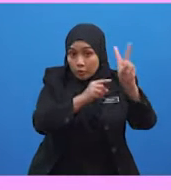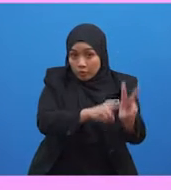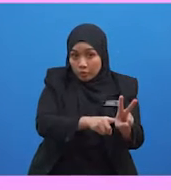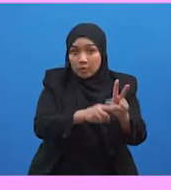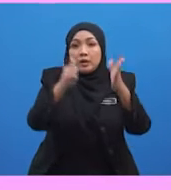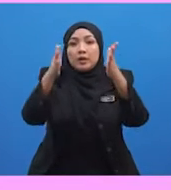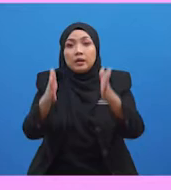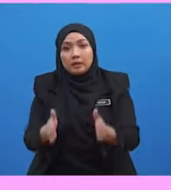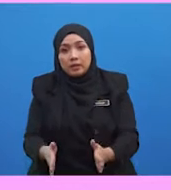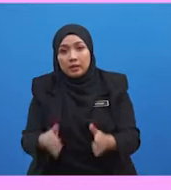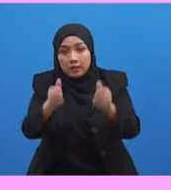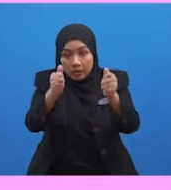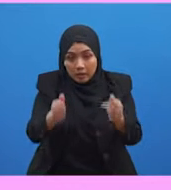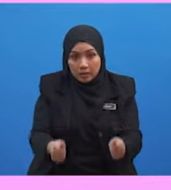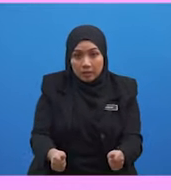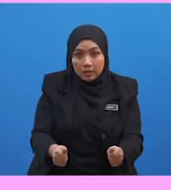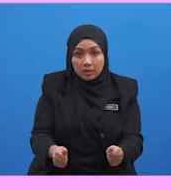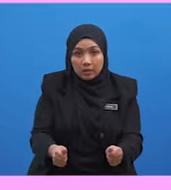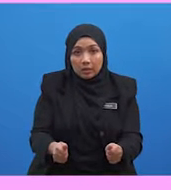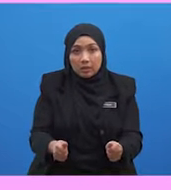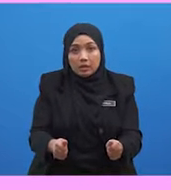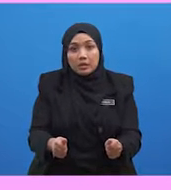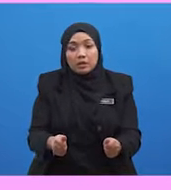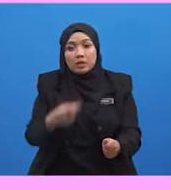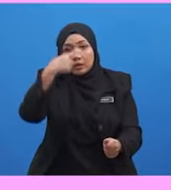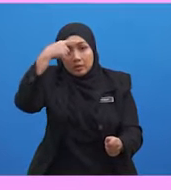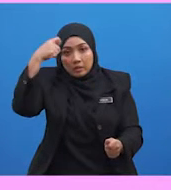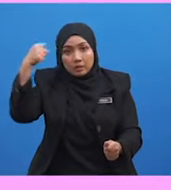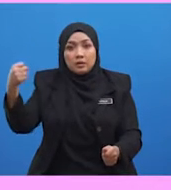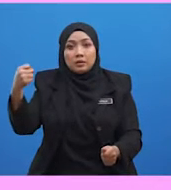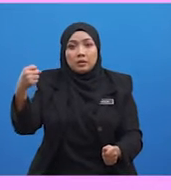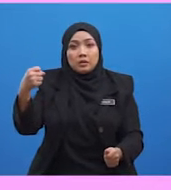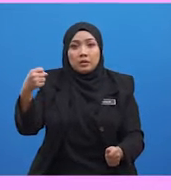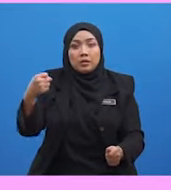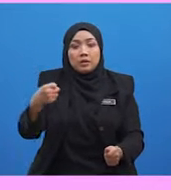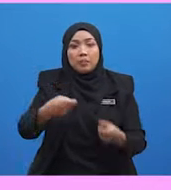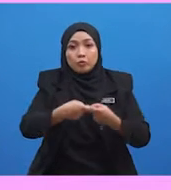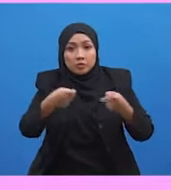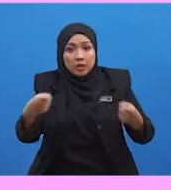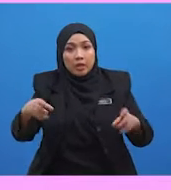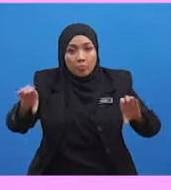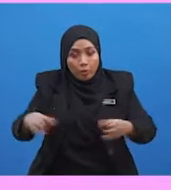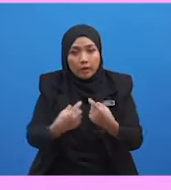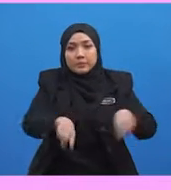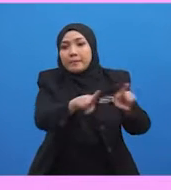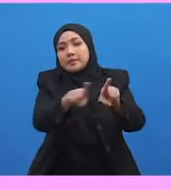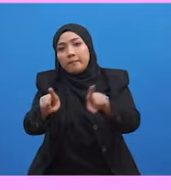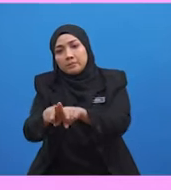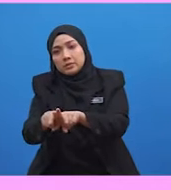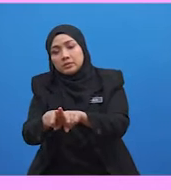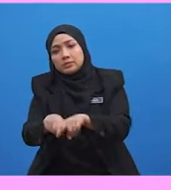lebih komited kerana keputusan dibuat bersama-sama jabatan dipilih secara